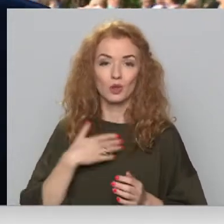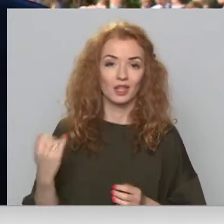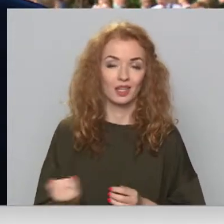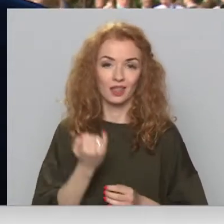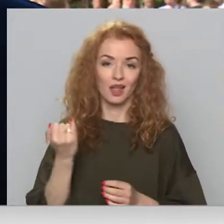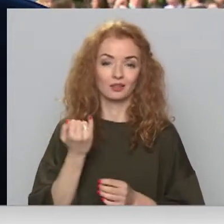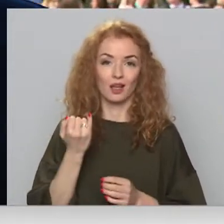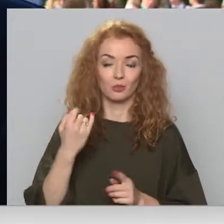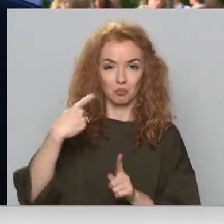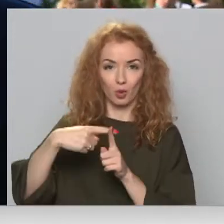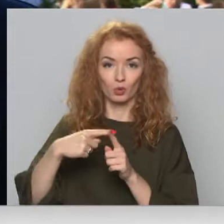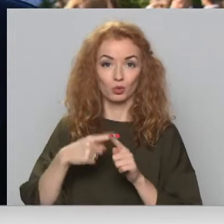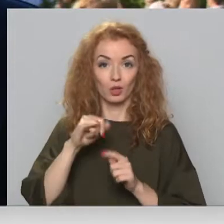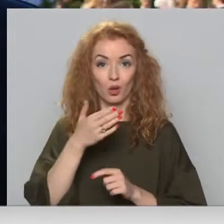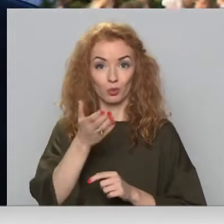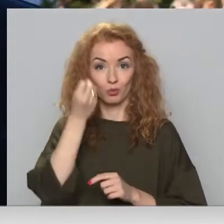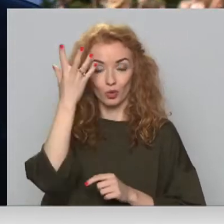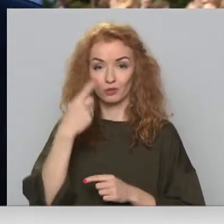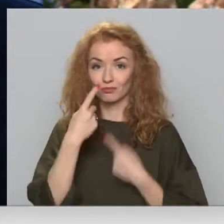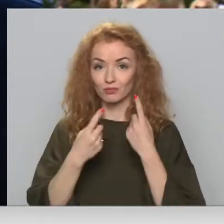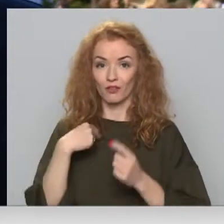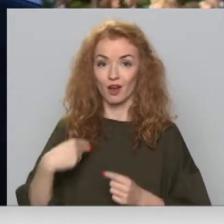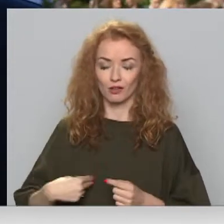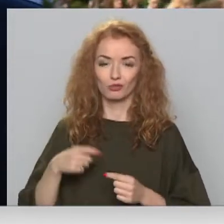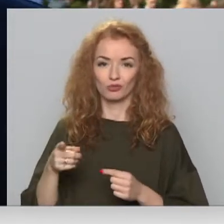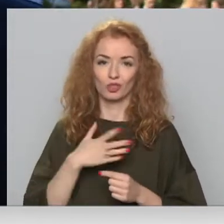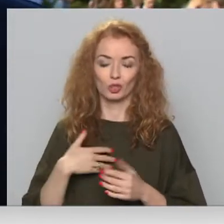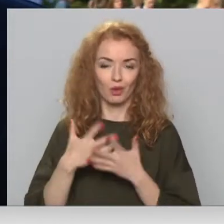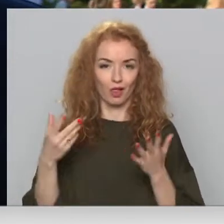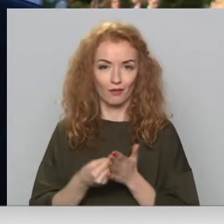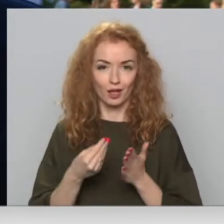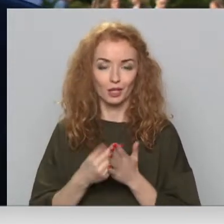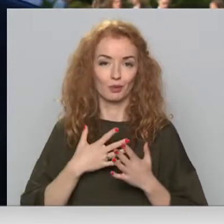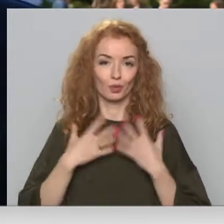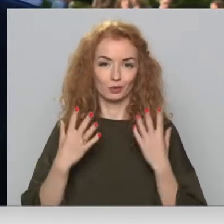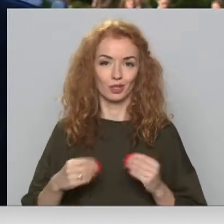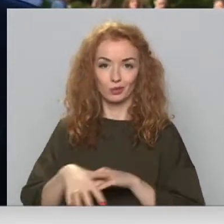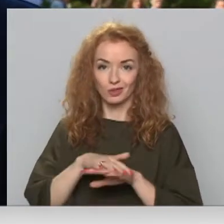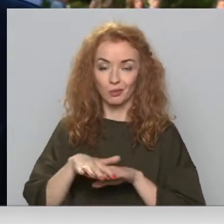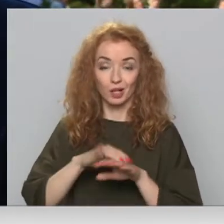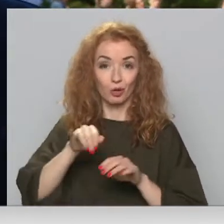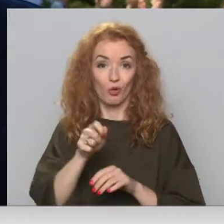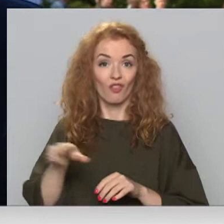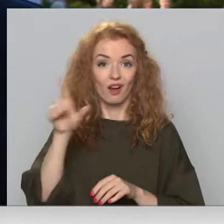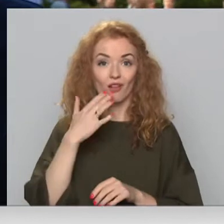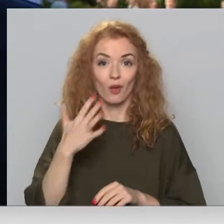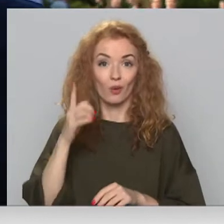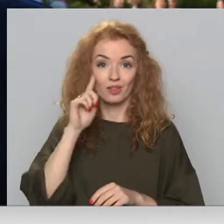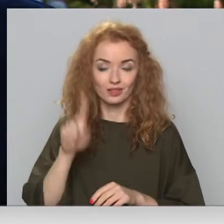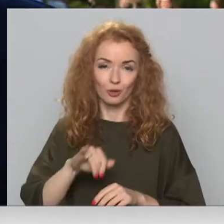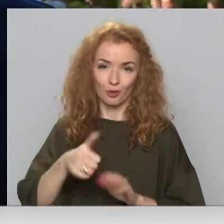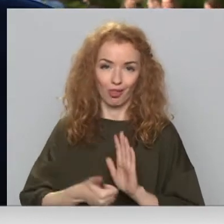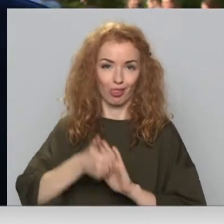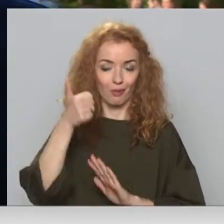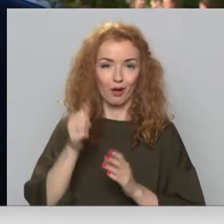Un, ja tu proti runāt franciski, man liekas, tā ir pievienotā vērtība un mūsdienu sabiedrībā, jo tu vairāk valodas zini, jo labāk tas